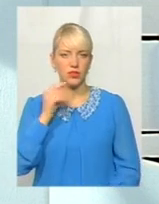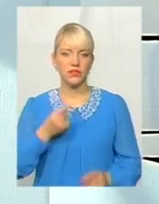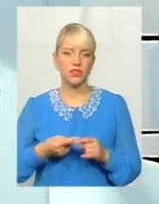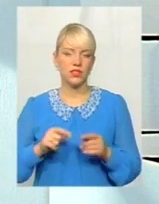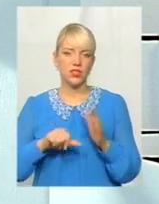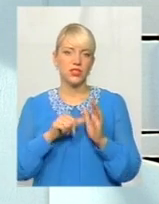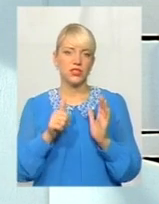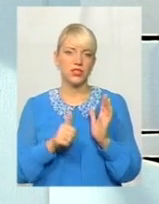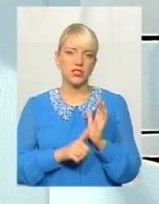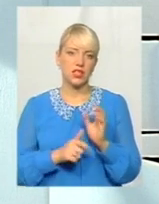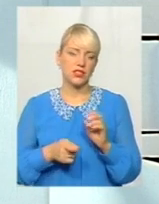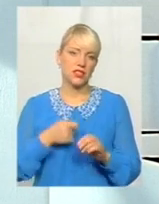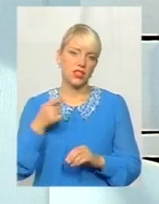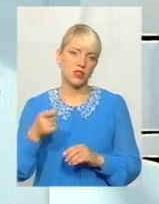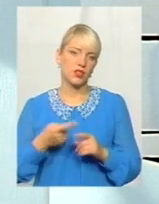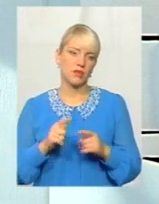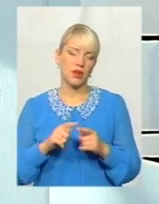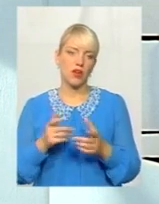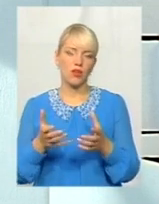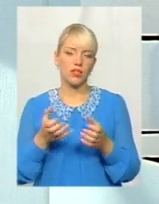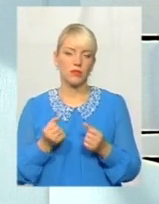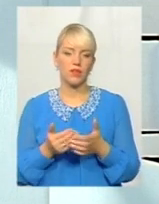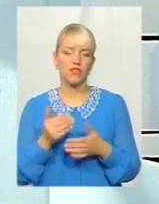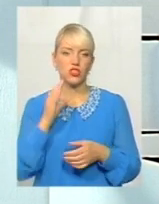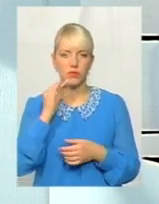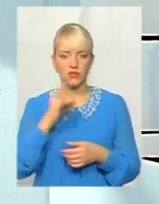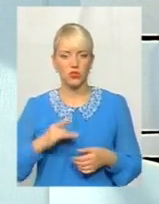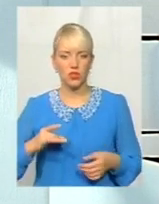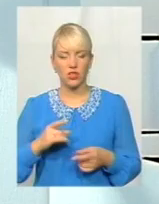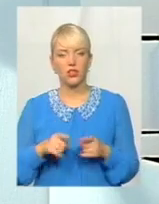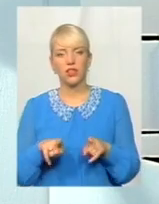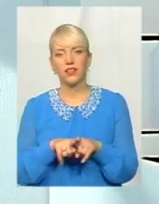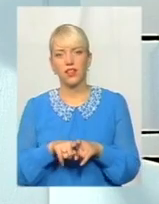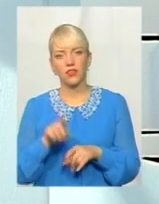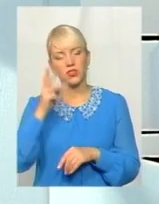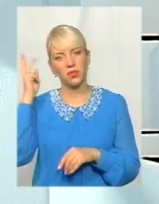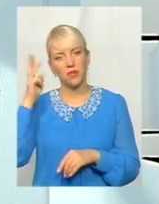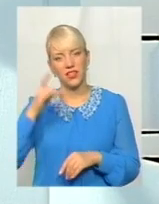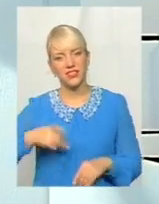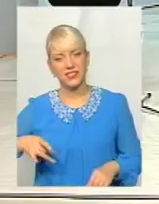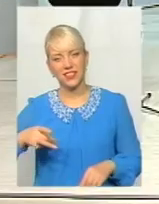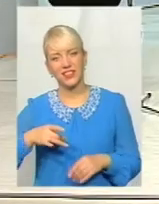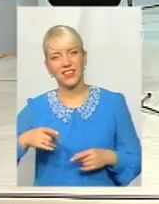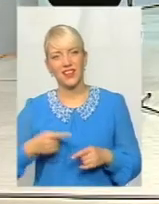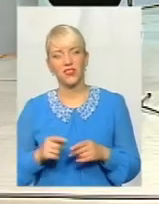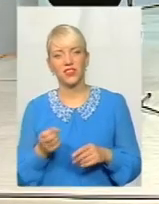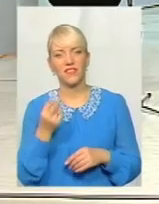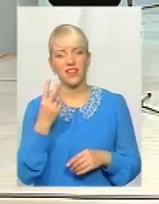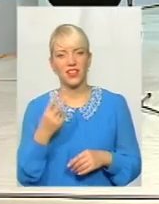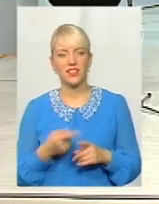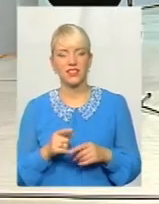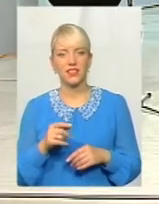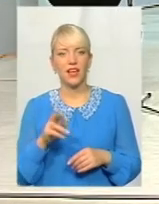ми отримали, власне, з Шепетівського району. Також Хмельницький район – це 12, Ярмолинці